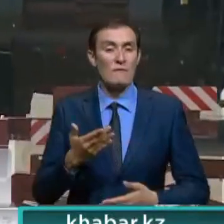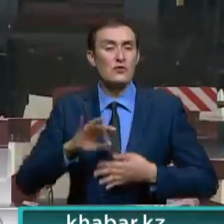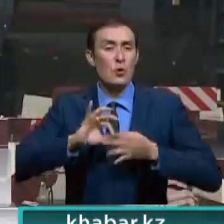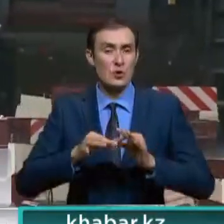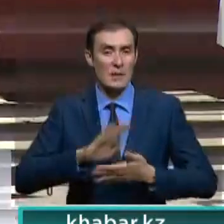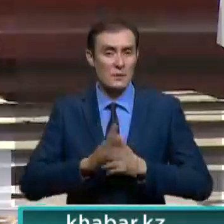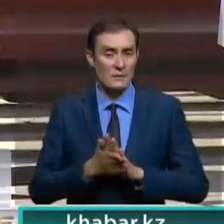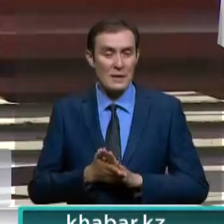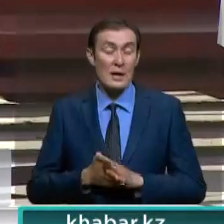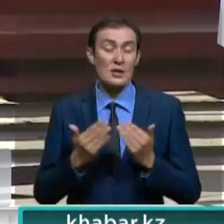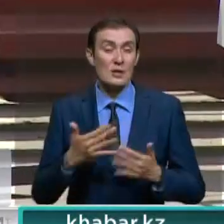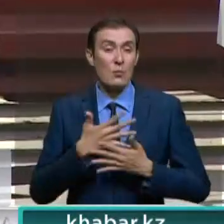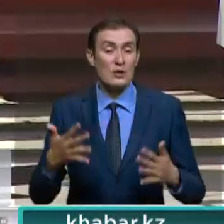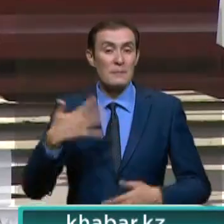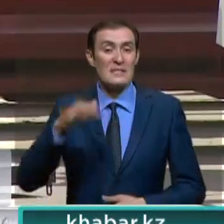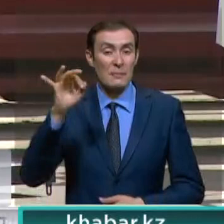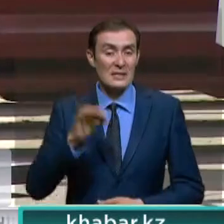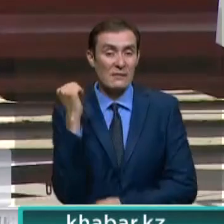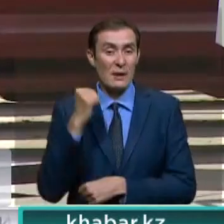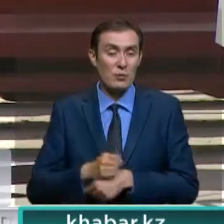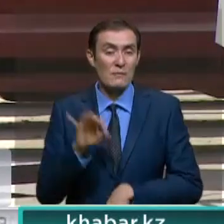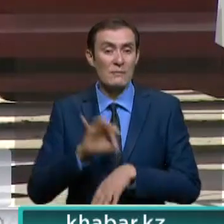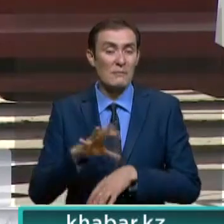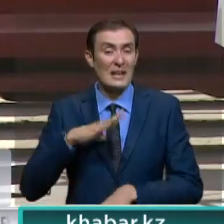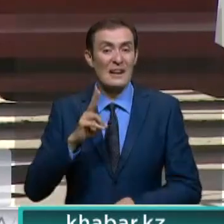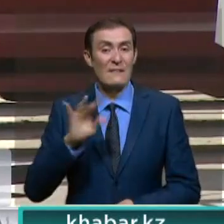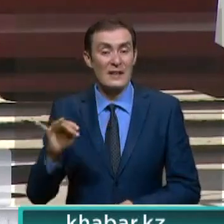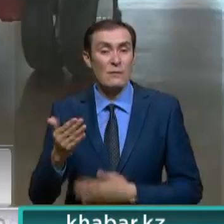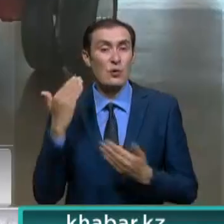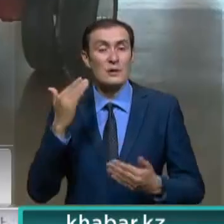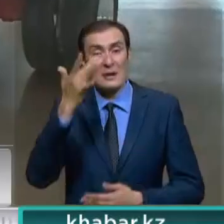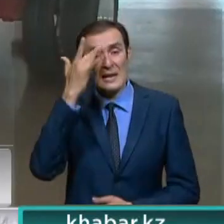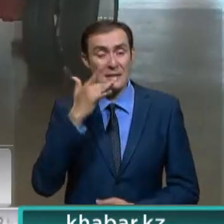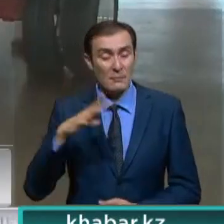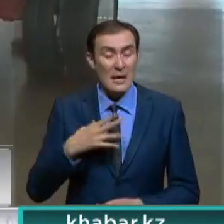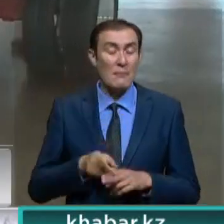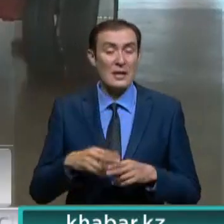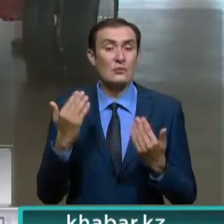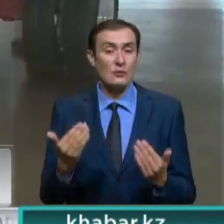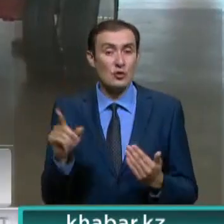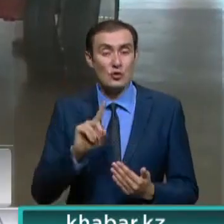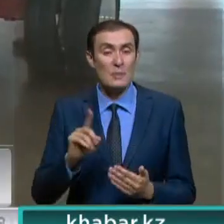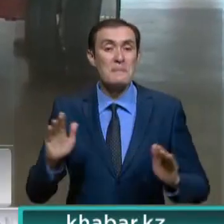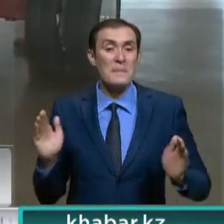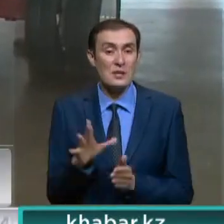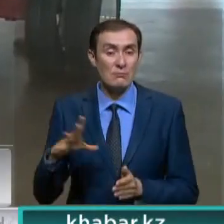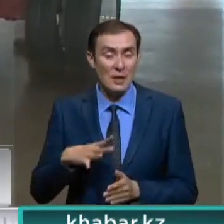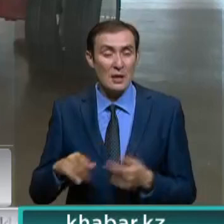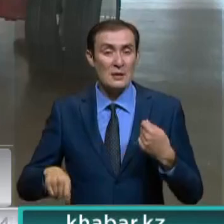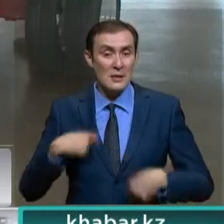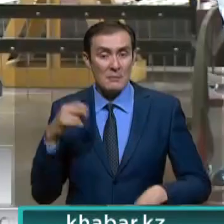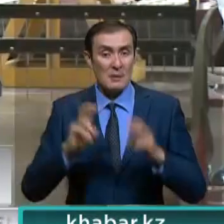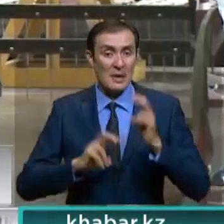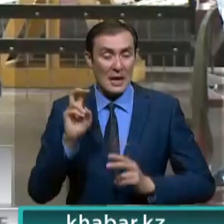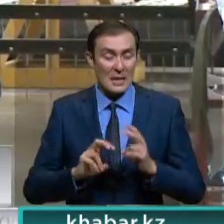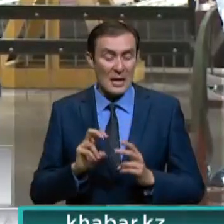условиях пандемии. Больше половины работников переболели коронавирусом еще прошлым летом. Поэтому сегодня, чтобы минимизировать урон для